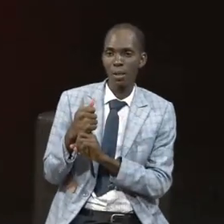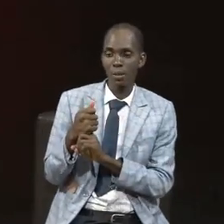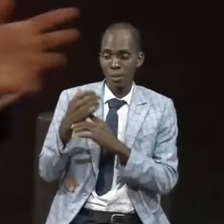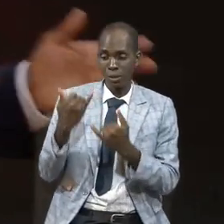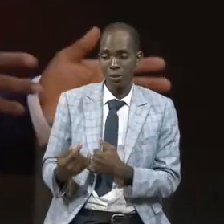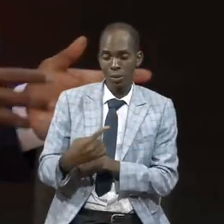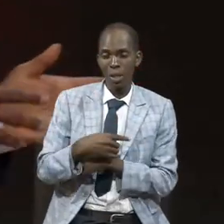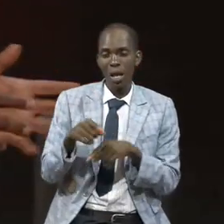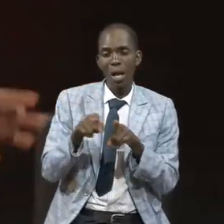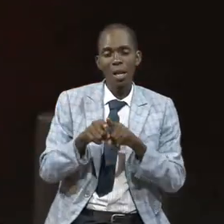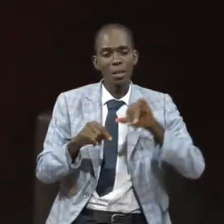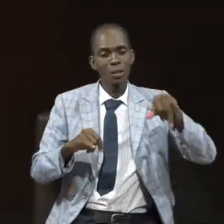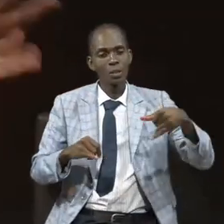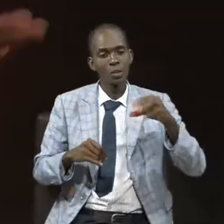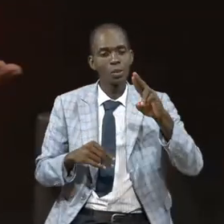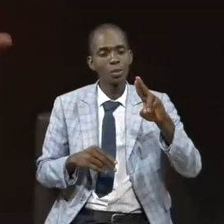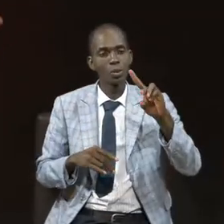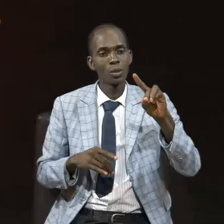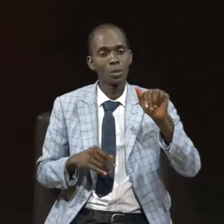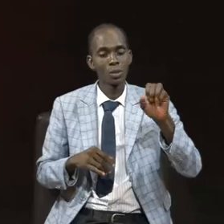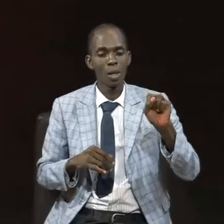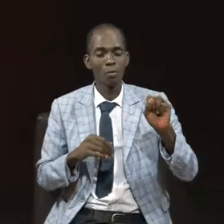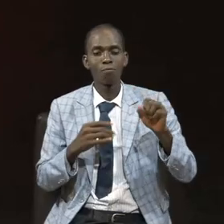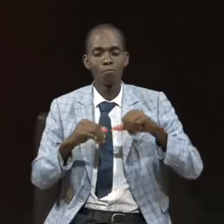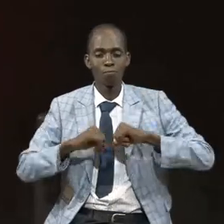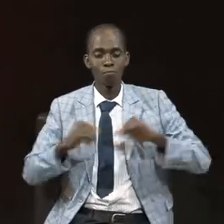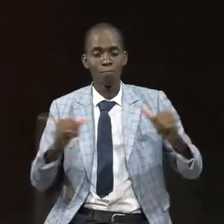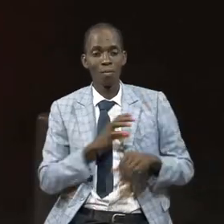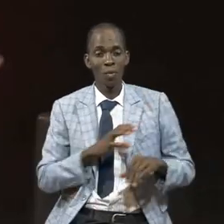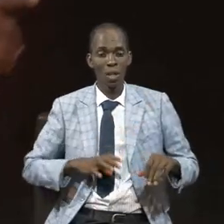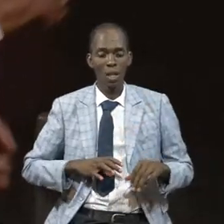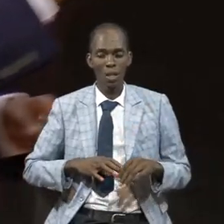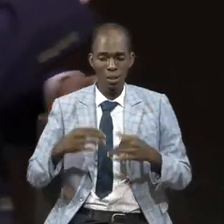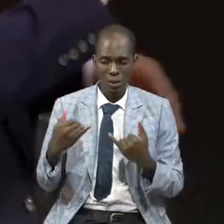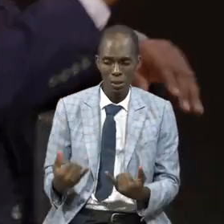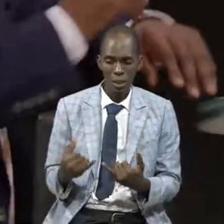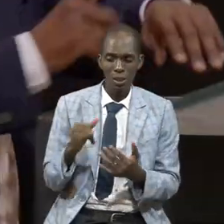aujourd'hui comme Judas l'a trahi, aujourd'hui comme ils vont